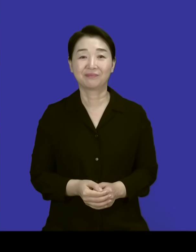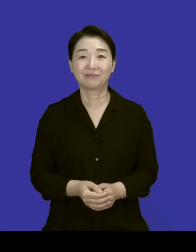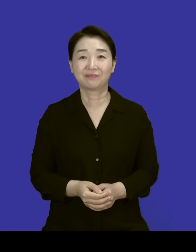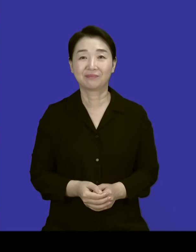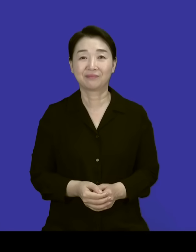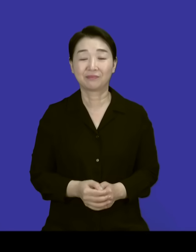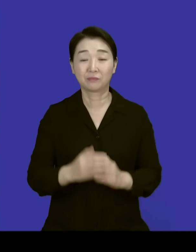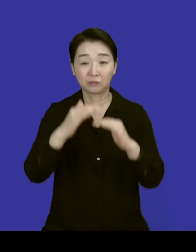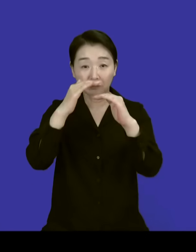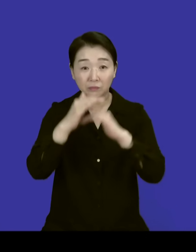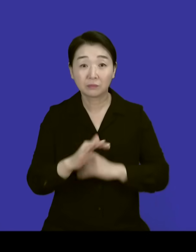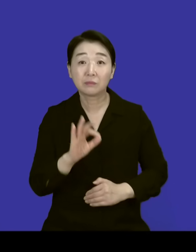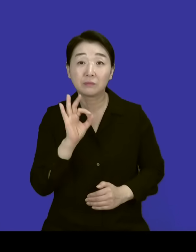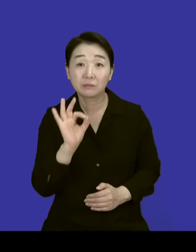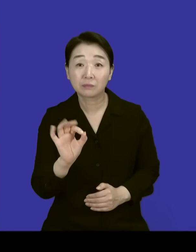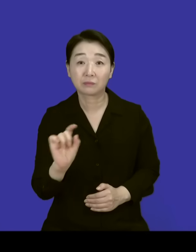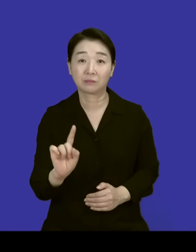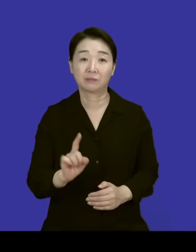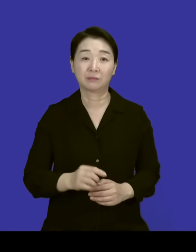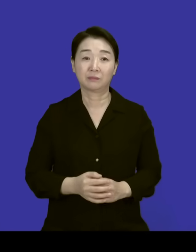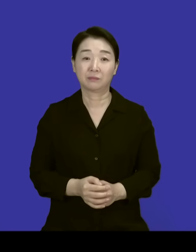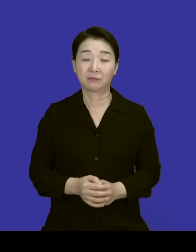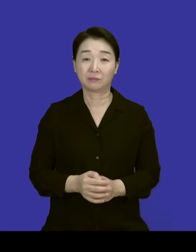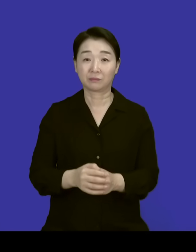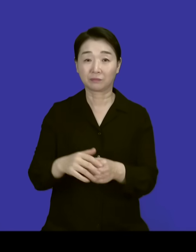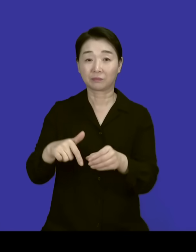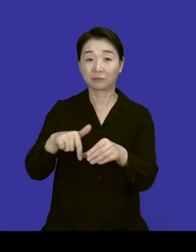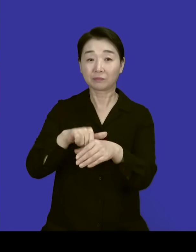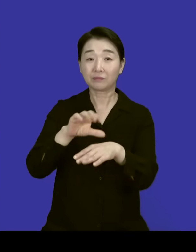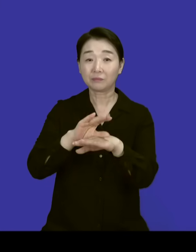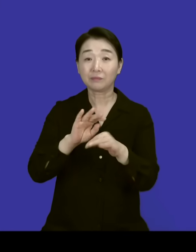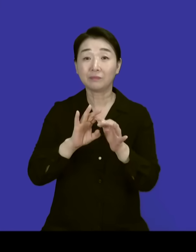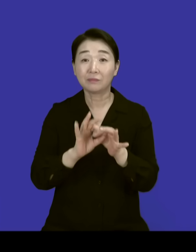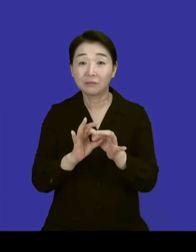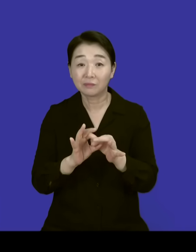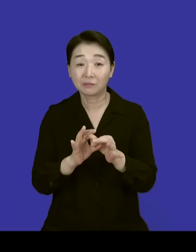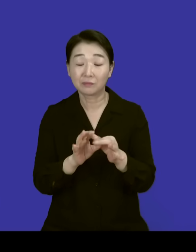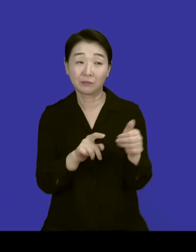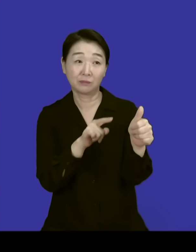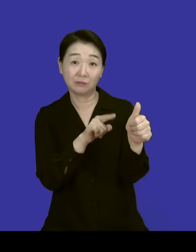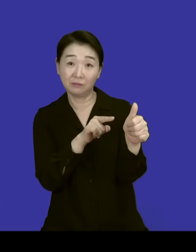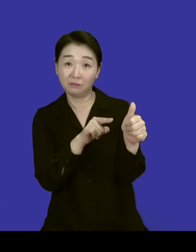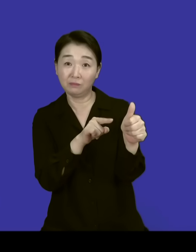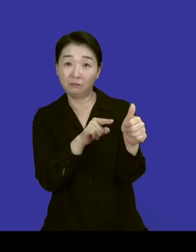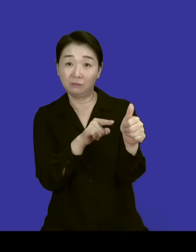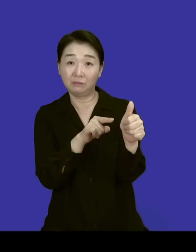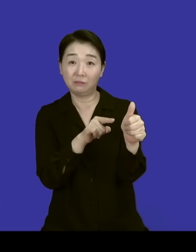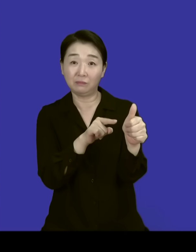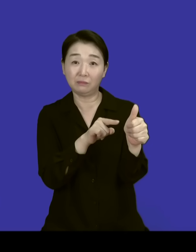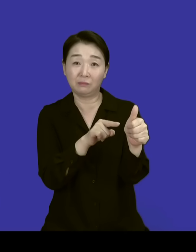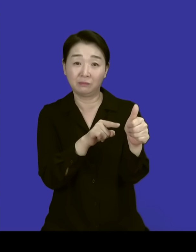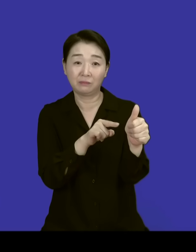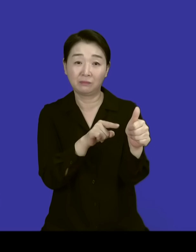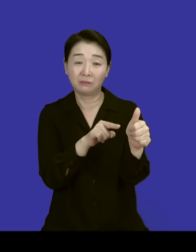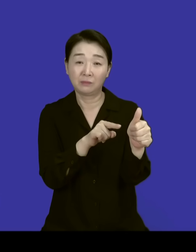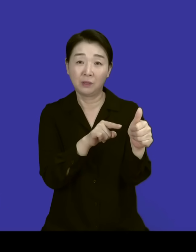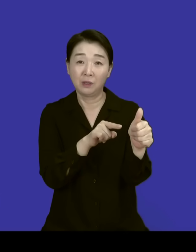이제, 내용이 딱 들어보면은 네네네. 지금 이 기독교 방송계에서 네. 이 진짜 너무 지금 귀한